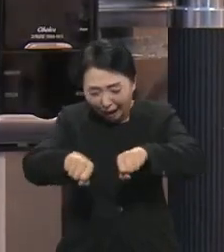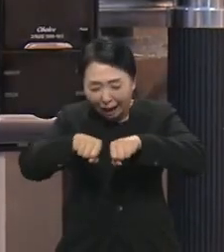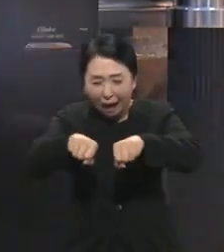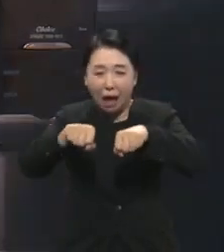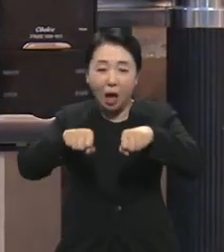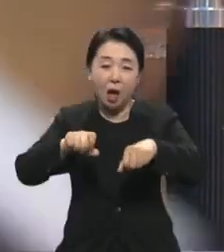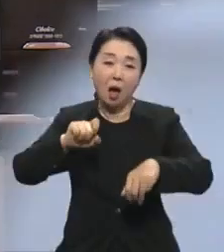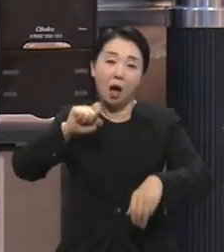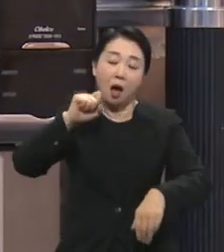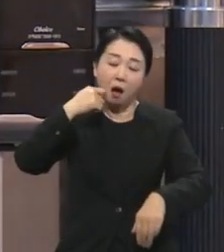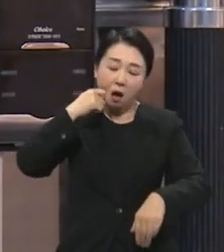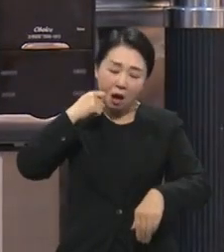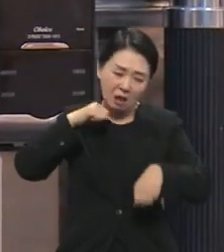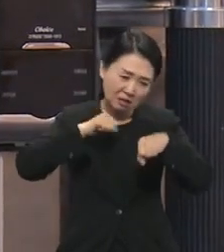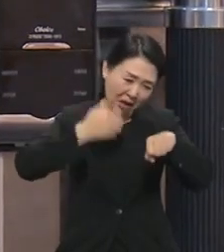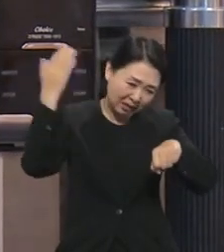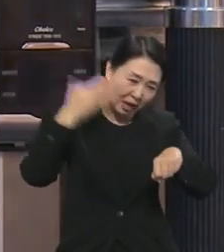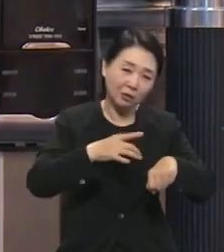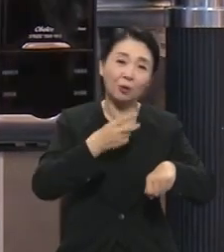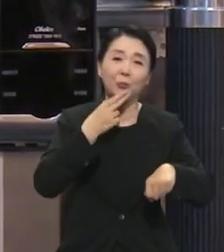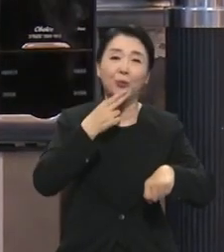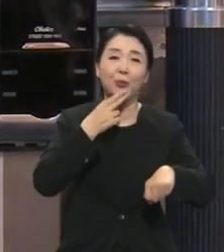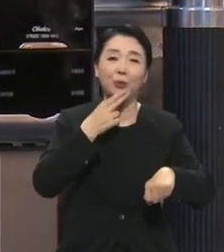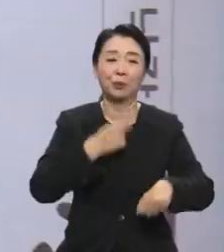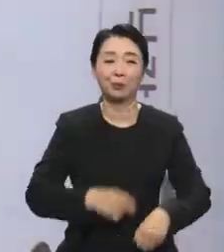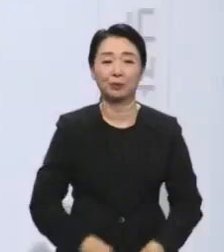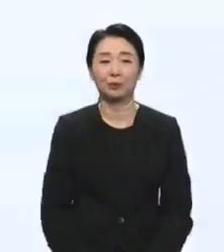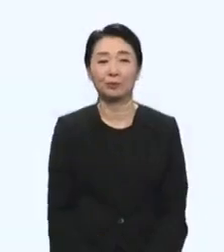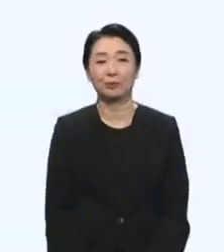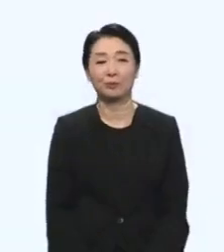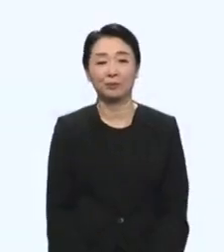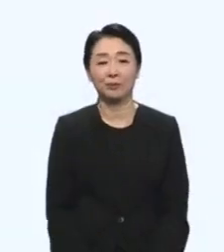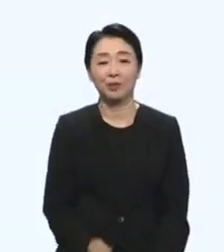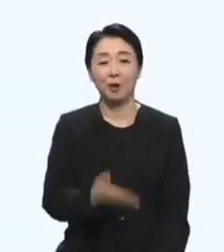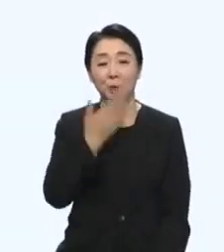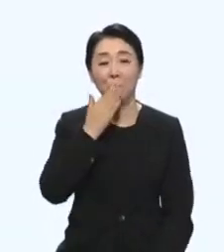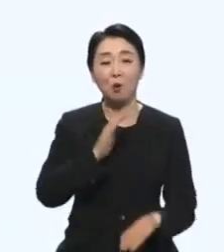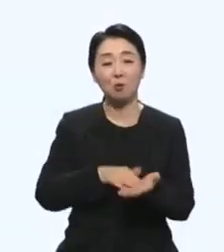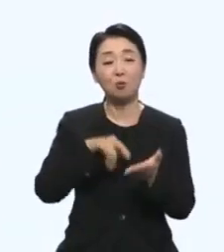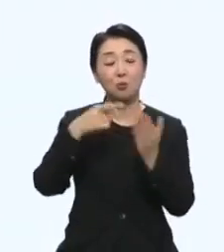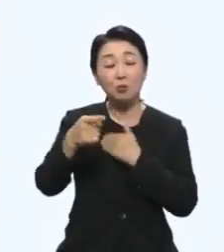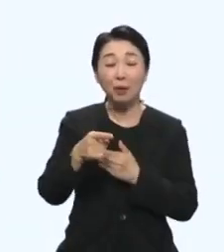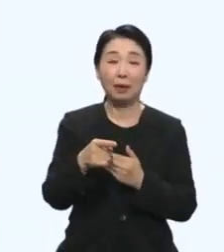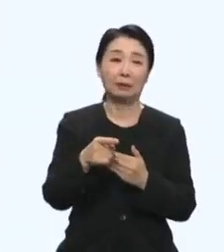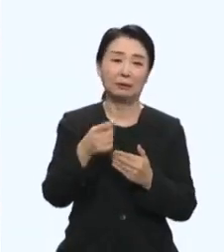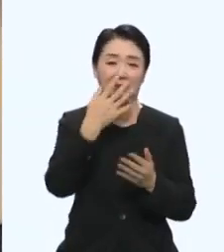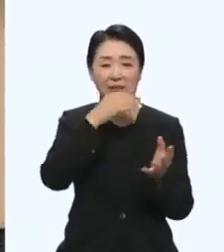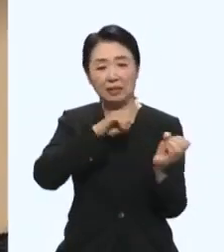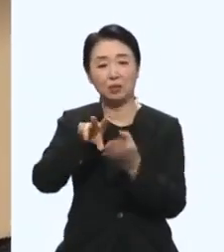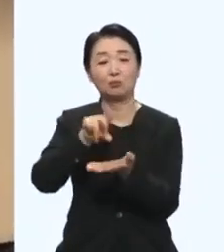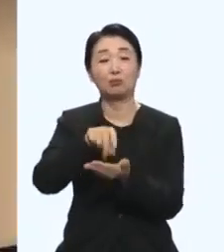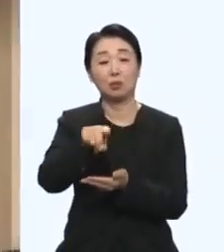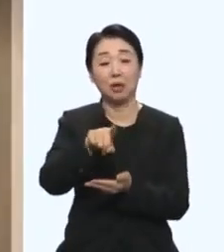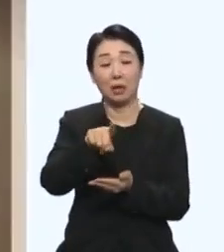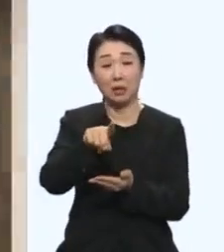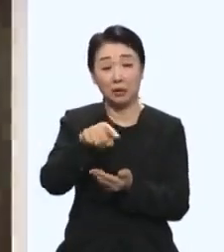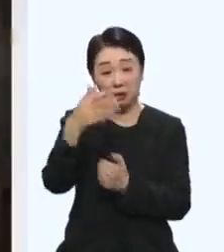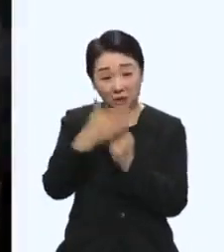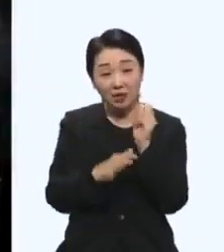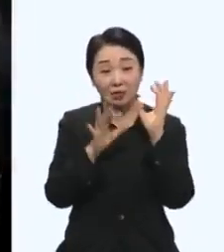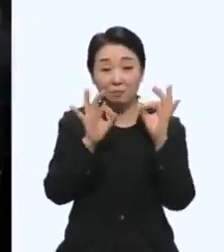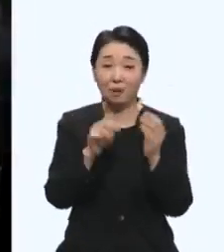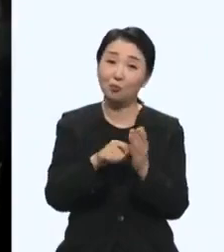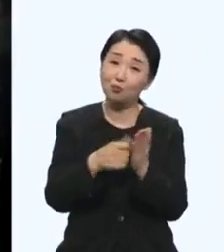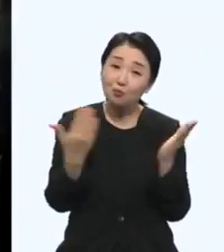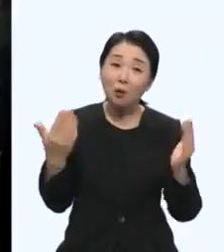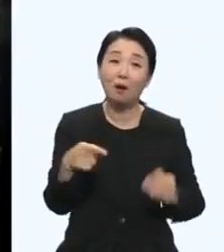네. 닦이지도 않습니다. 네. 자, 두 번째 사진은 다 먹고 난 뒤에 쓰레기도 문제입니다. 이 사진 많이 보셨죠? 유명하죠. 이